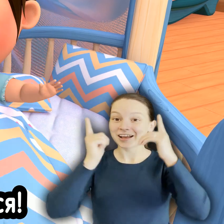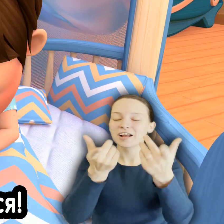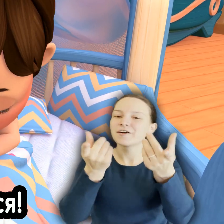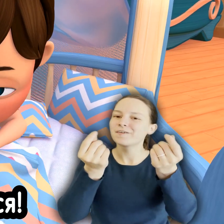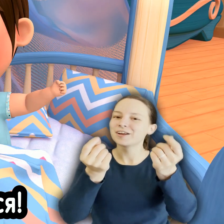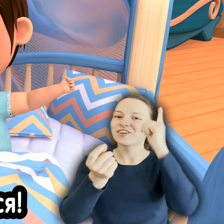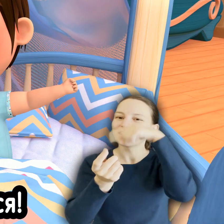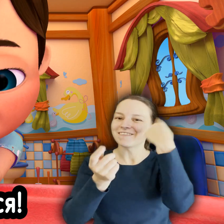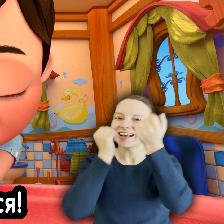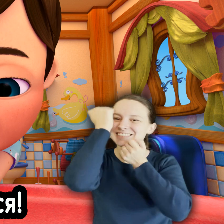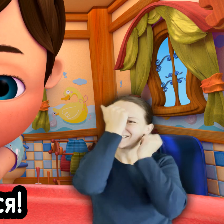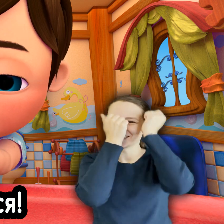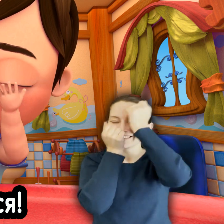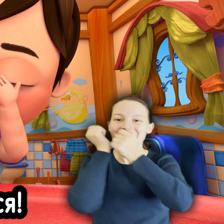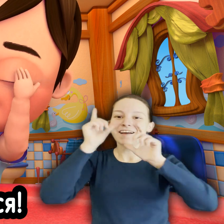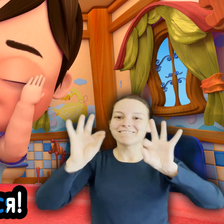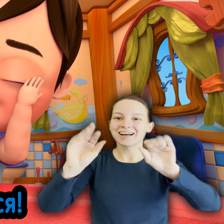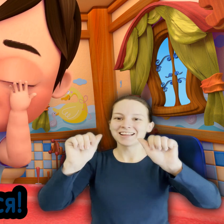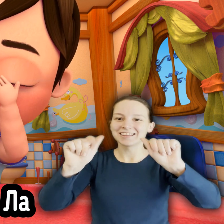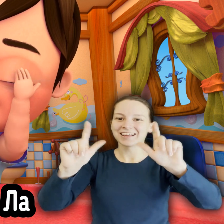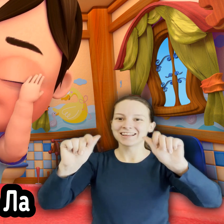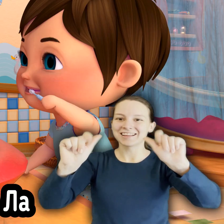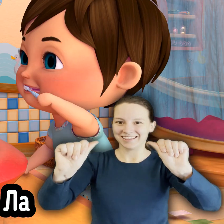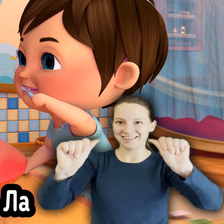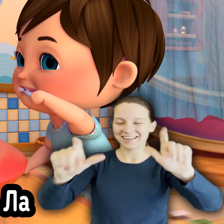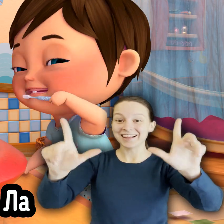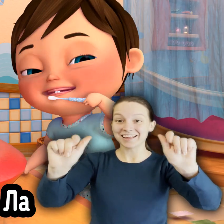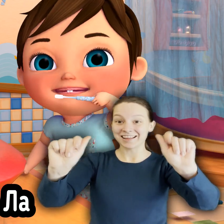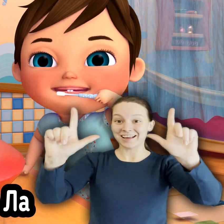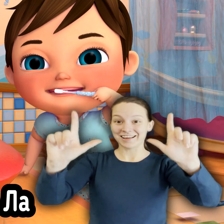После сна мат умываться,